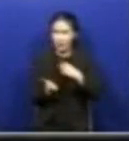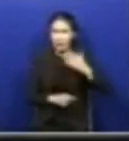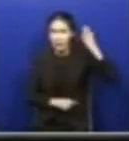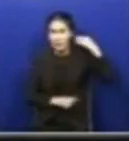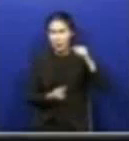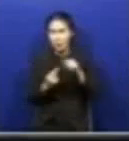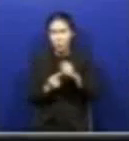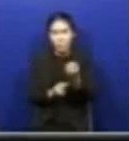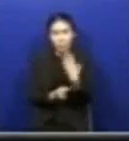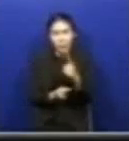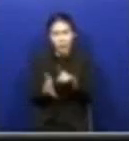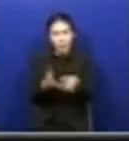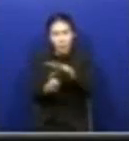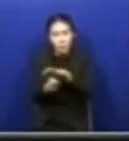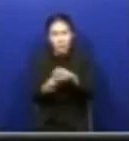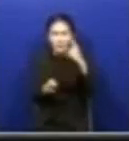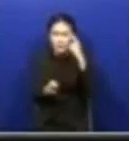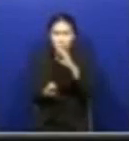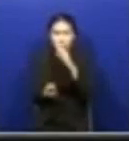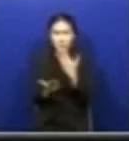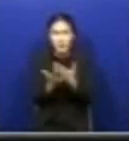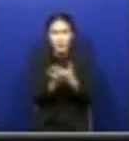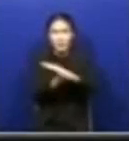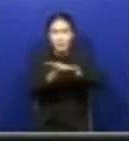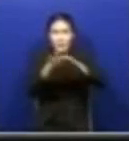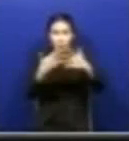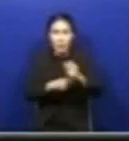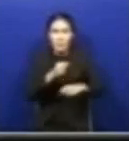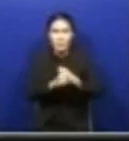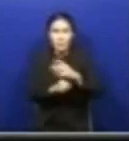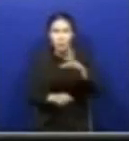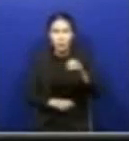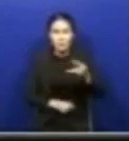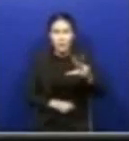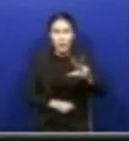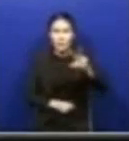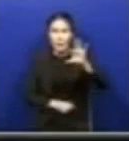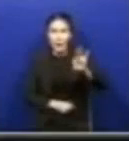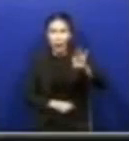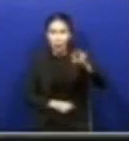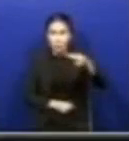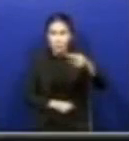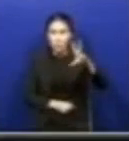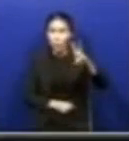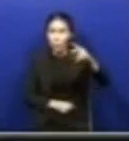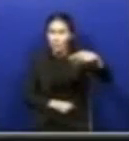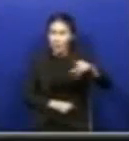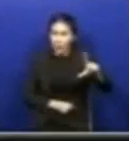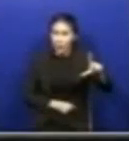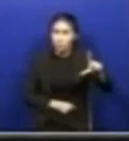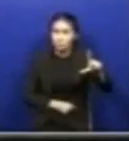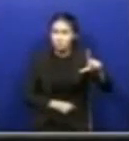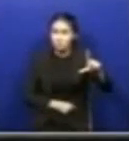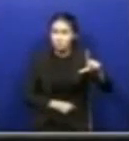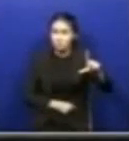กเพราะว่าให้ท่านไปแล้วงบปี63 96,000ล้านบาท